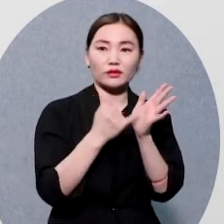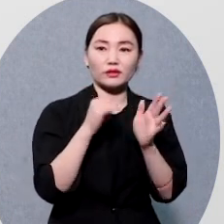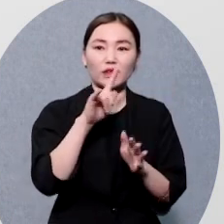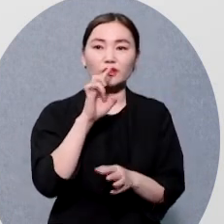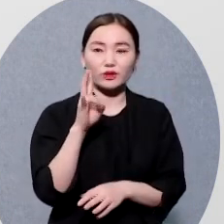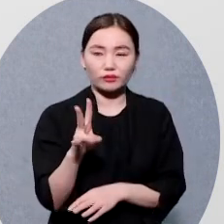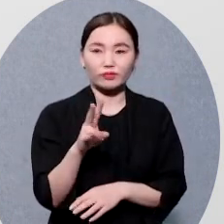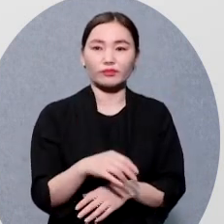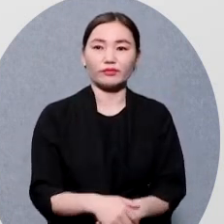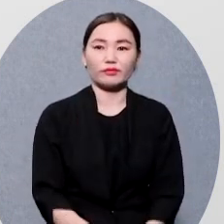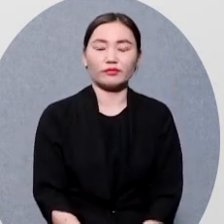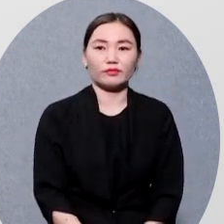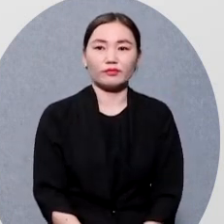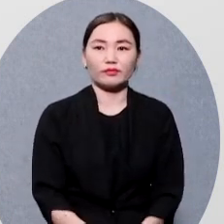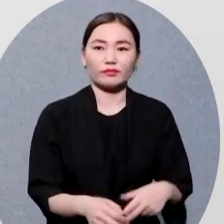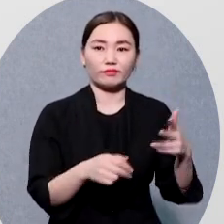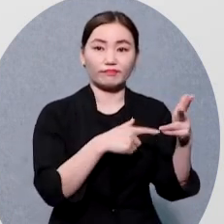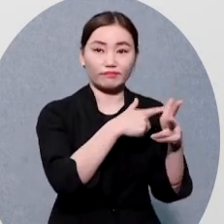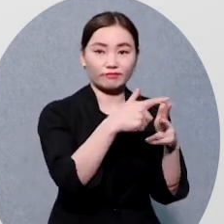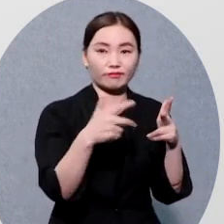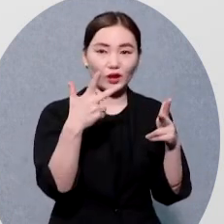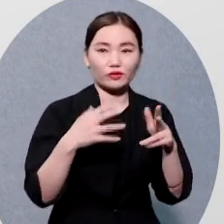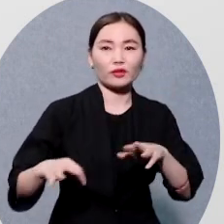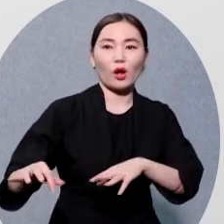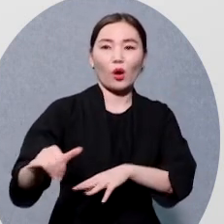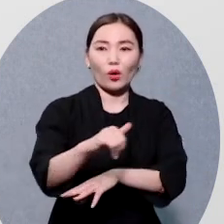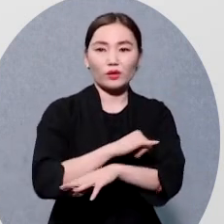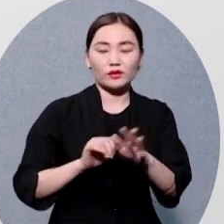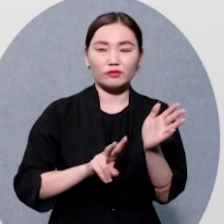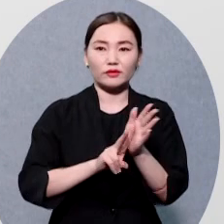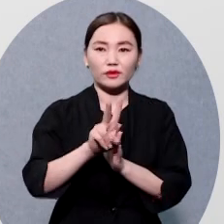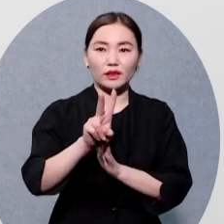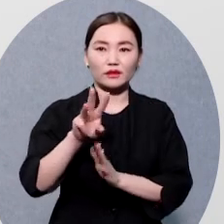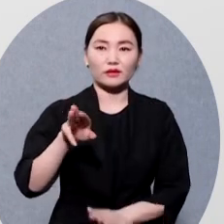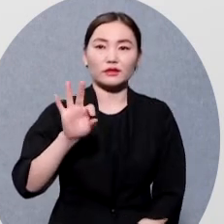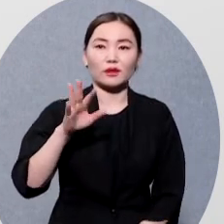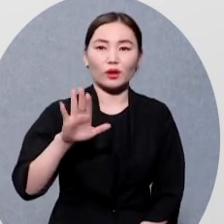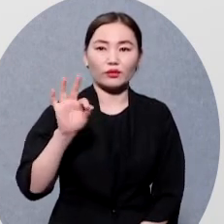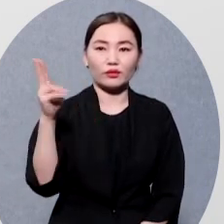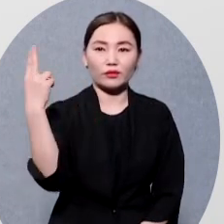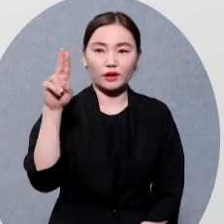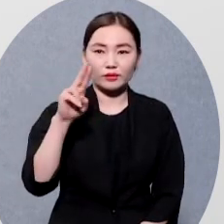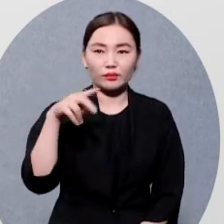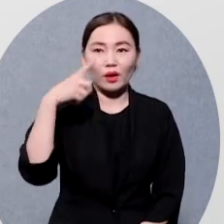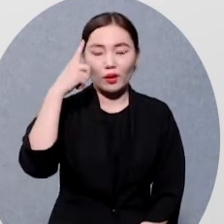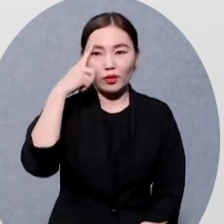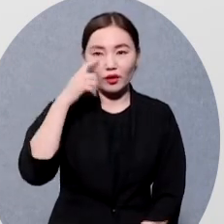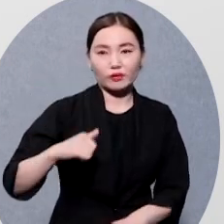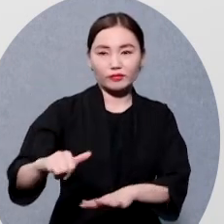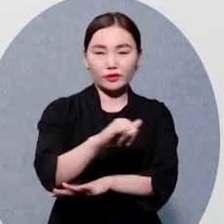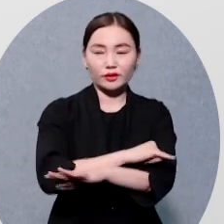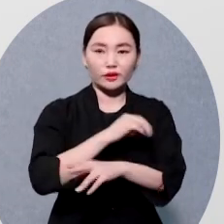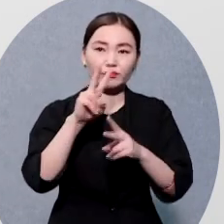шашин нийтийн тоолын өмнөх 6 дугаар зуунд энэтхэг дүгсээд за төвд Монголд одоо дэлгэрсэн